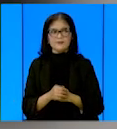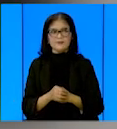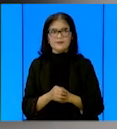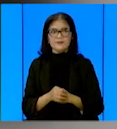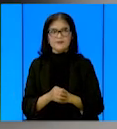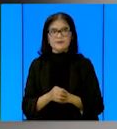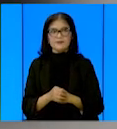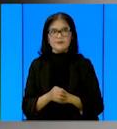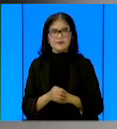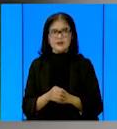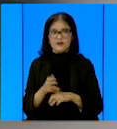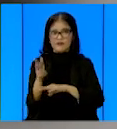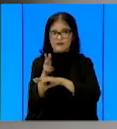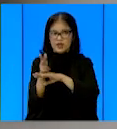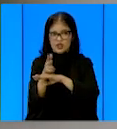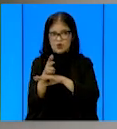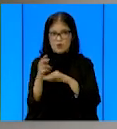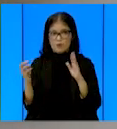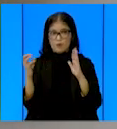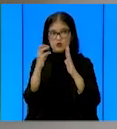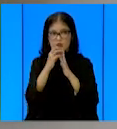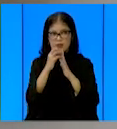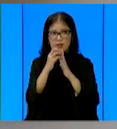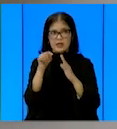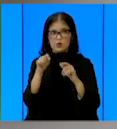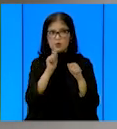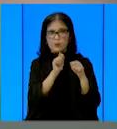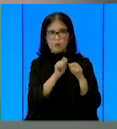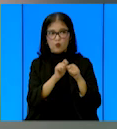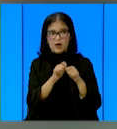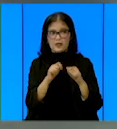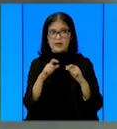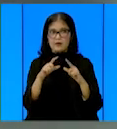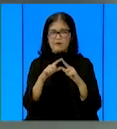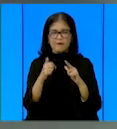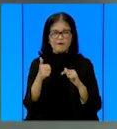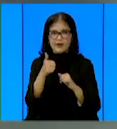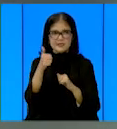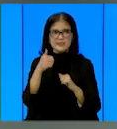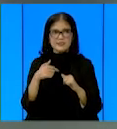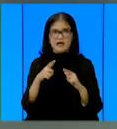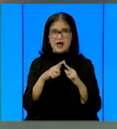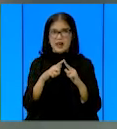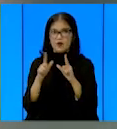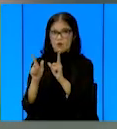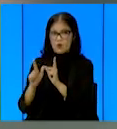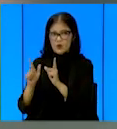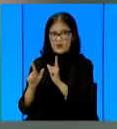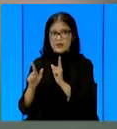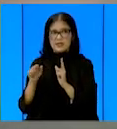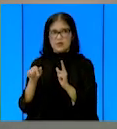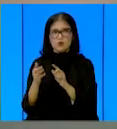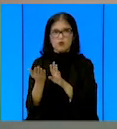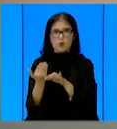Tak disangka video yang ia unggah menyihir fans Alan Walker di seluruh dunia, bahkan sampai ke telinga Alan Walker